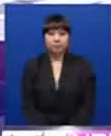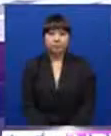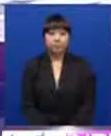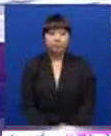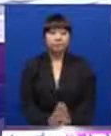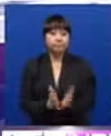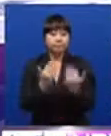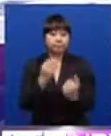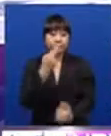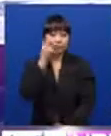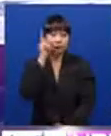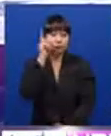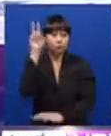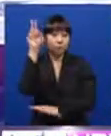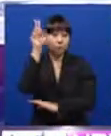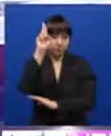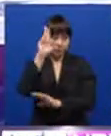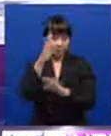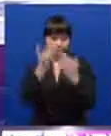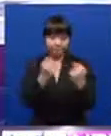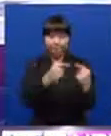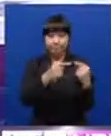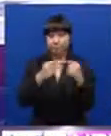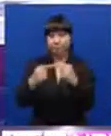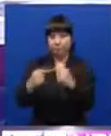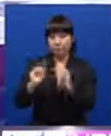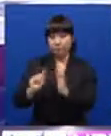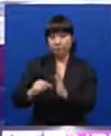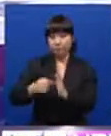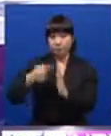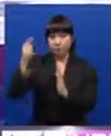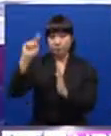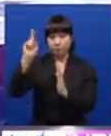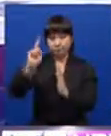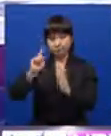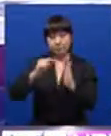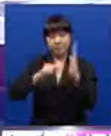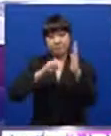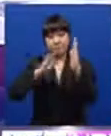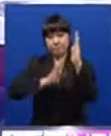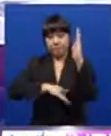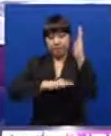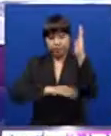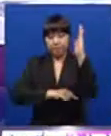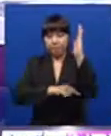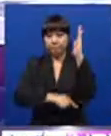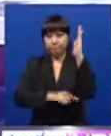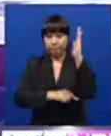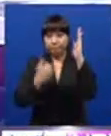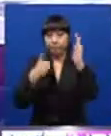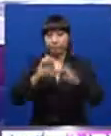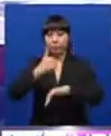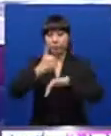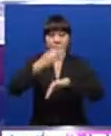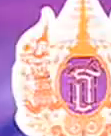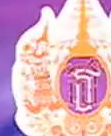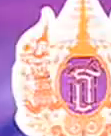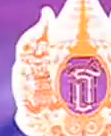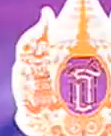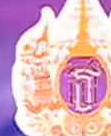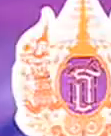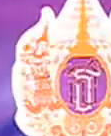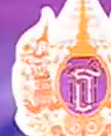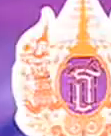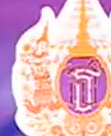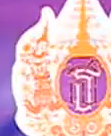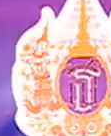มาติดตามข่าวที่ยังช่วงที่ 2กันค่ะเริ่มกันที่สถานการณ์ในพื้นที่ชายแดนจังหวัดภาคใต้นะคะผู้บัญชาการทหารบกให้เพิ่ม